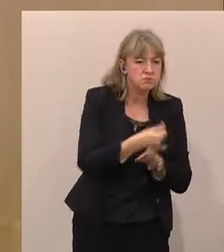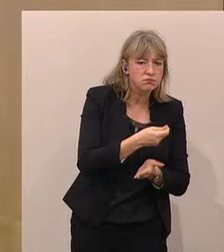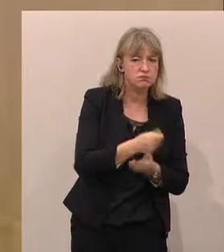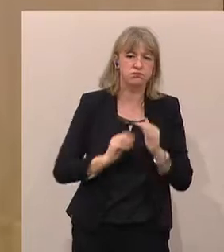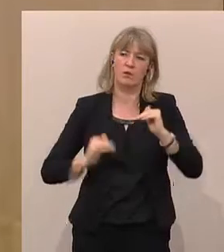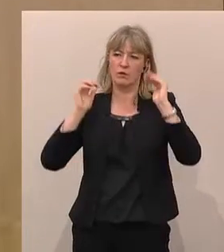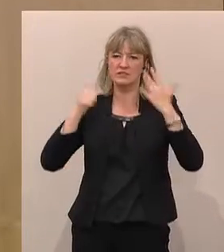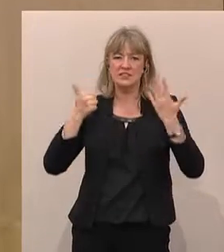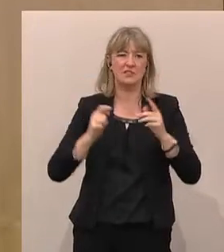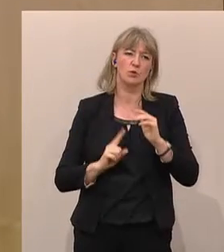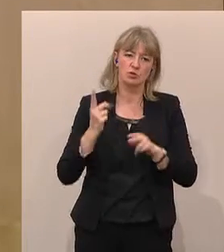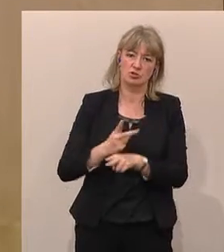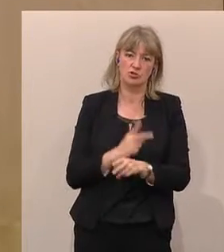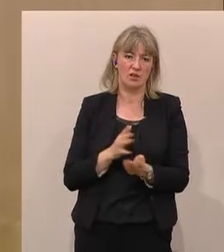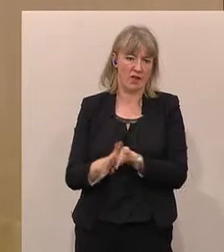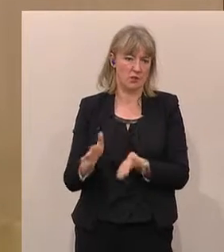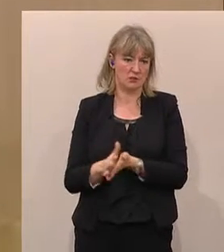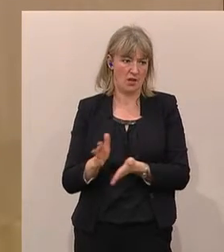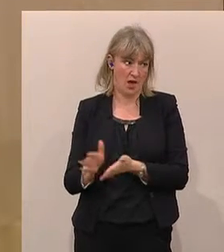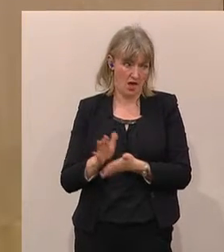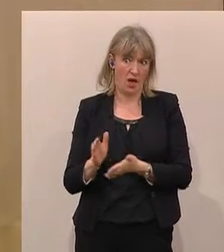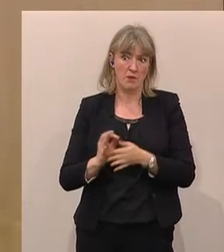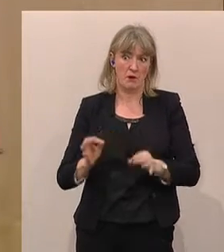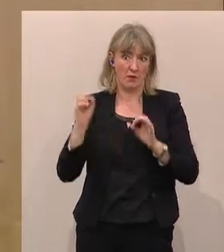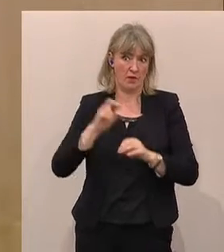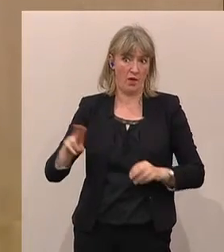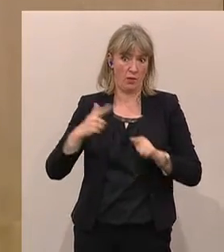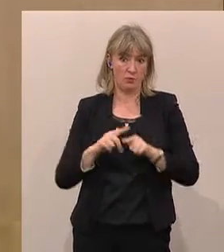sechsthöchsten Staatsausgabenquote in der EU,